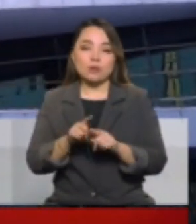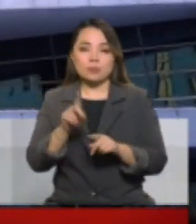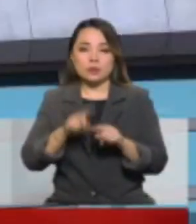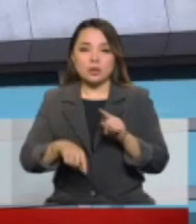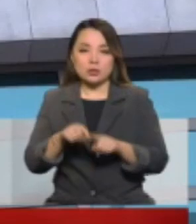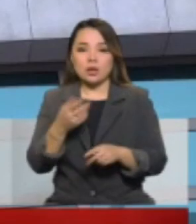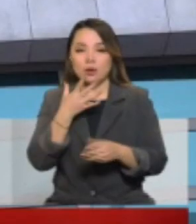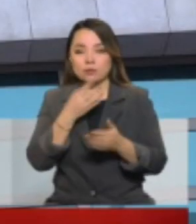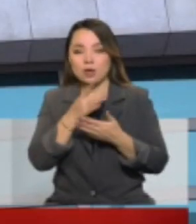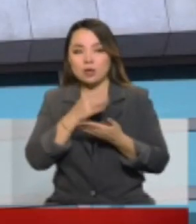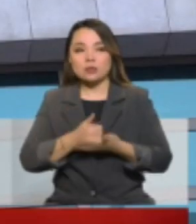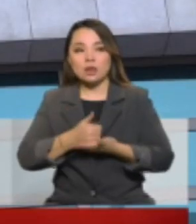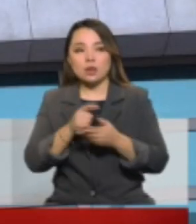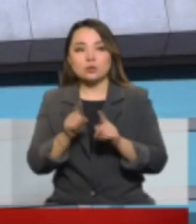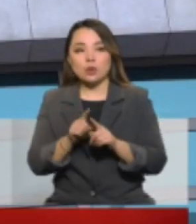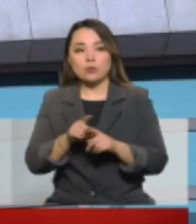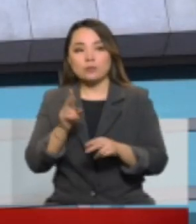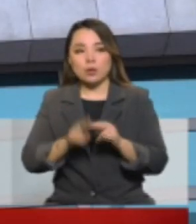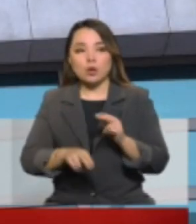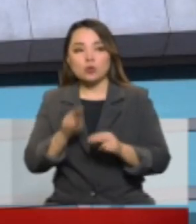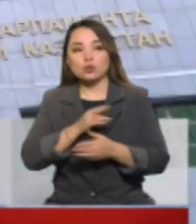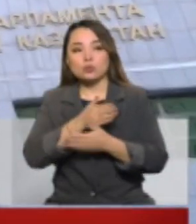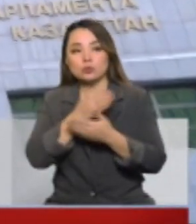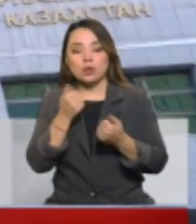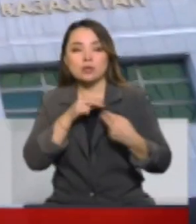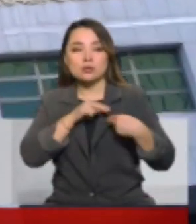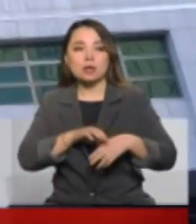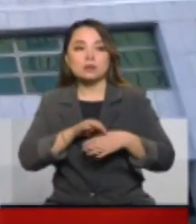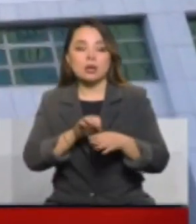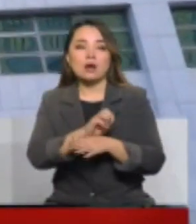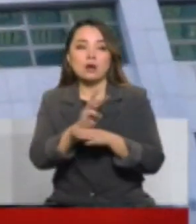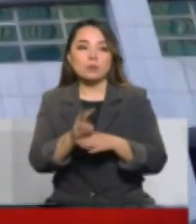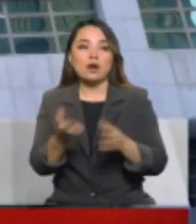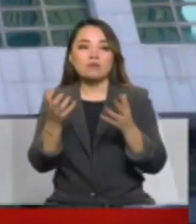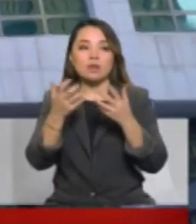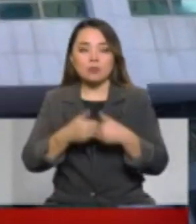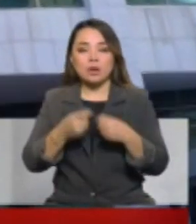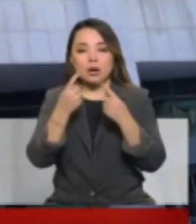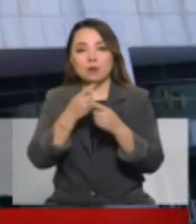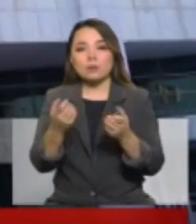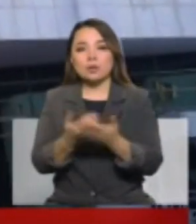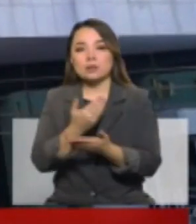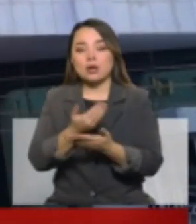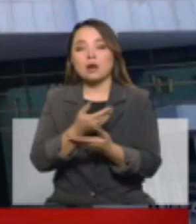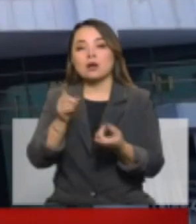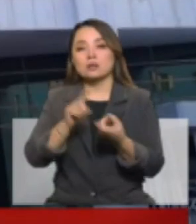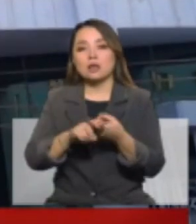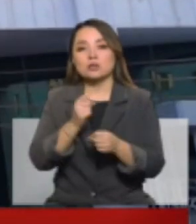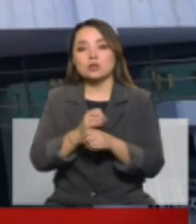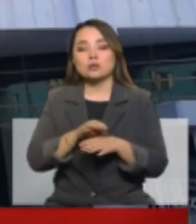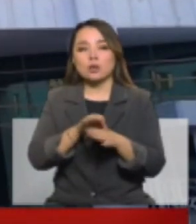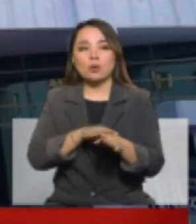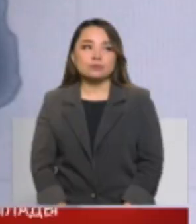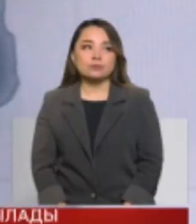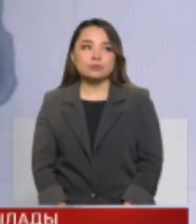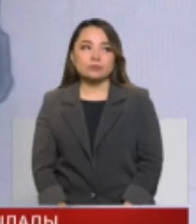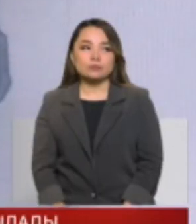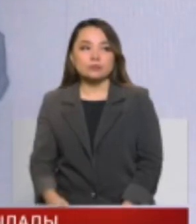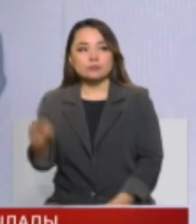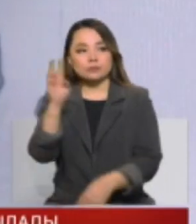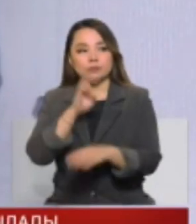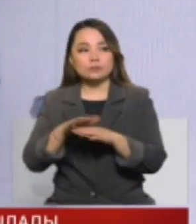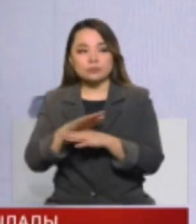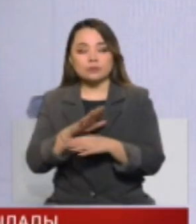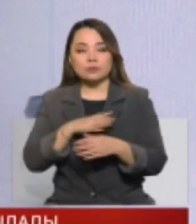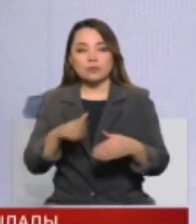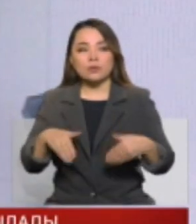мәртебесі мерзімінің аяқталуы және жұмыссыздарды еңбекпен қамтуда автоматты хабарламалар арқылы жасалатын болады. Мемлекеттік